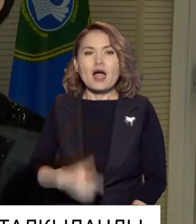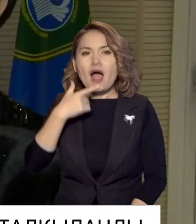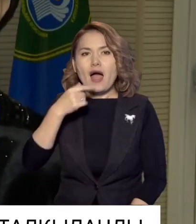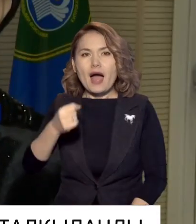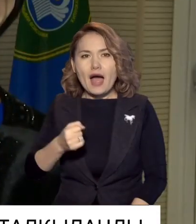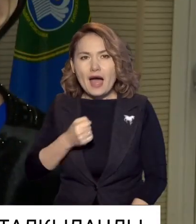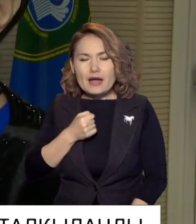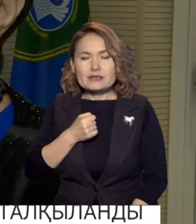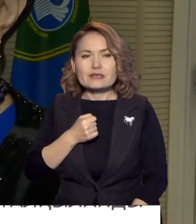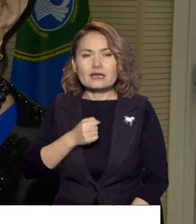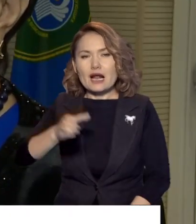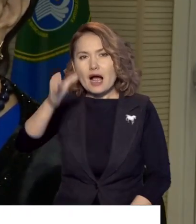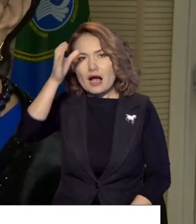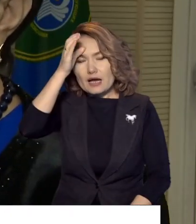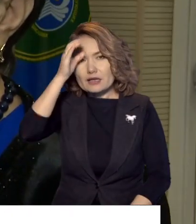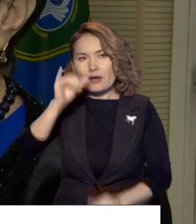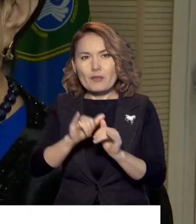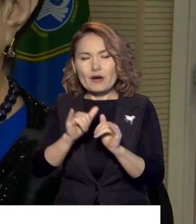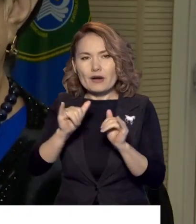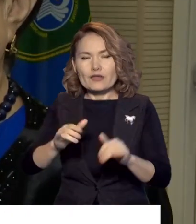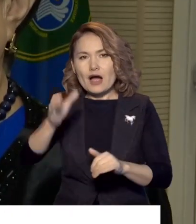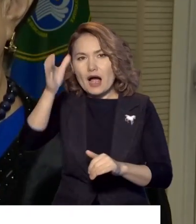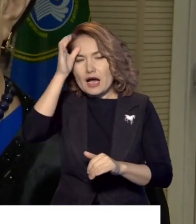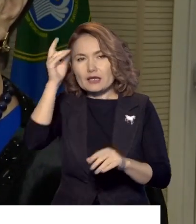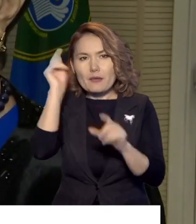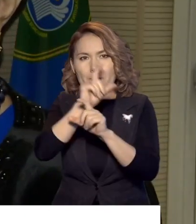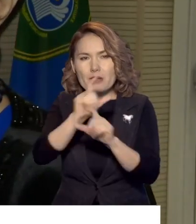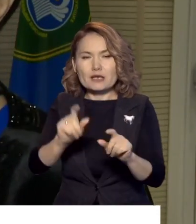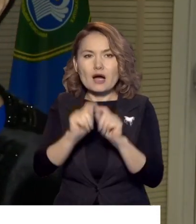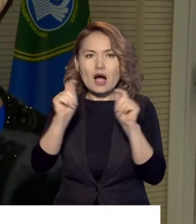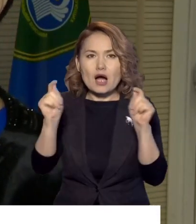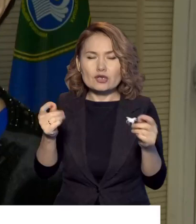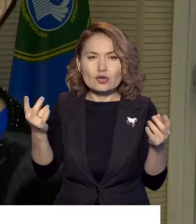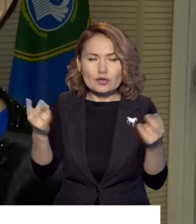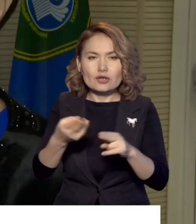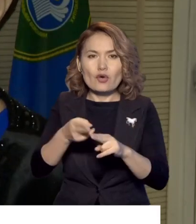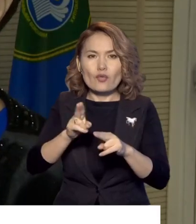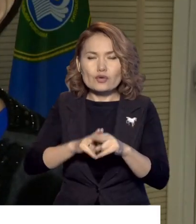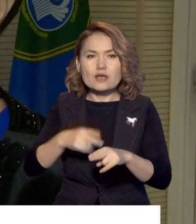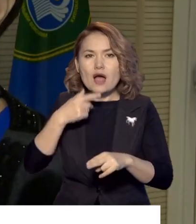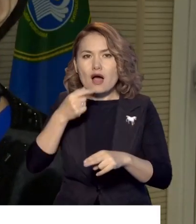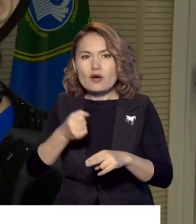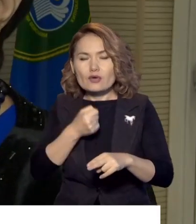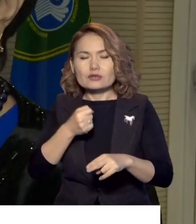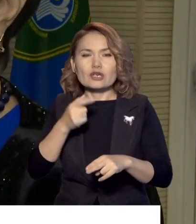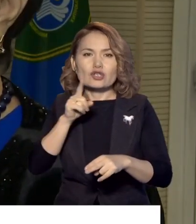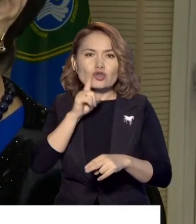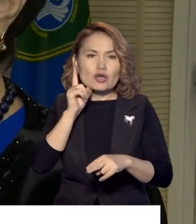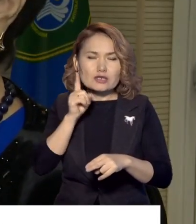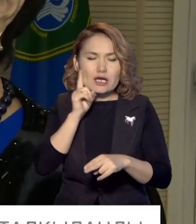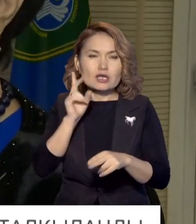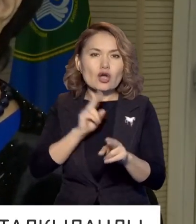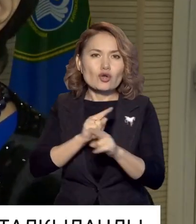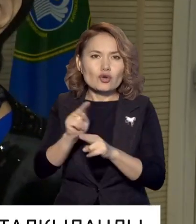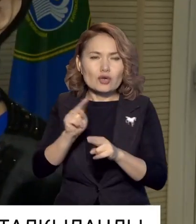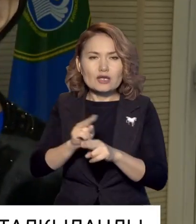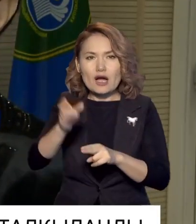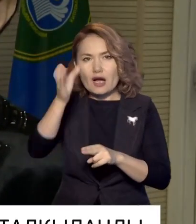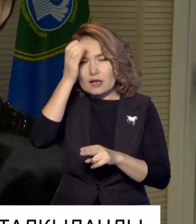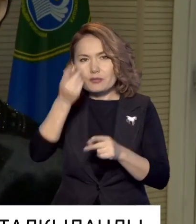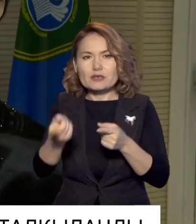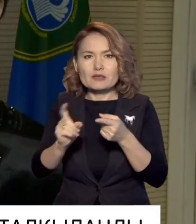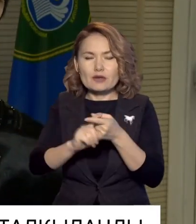Әскери ғылым саласында ғылыми мектептер қалыптасу керек. Сол уақытта бұл жерде ешқандай жаңағыдай бір